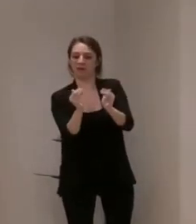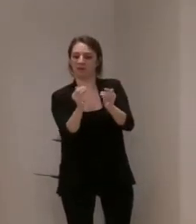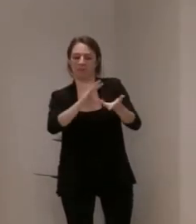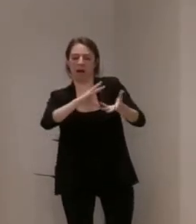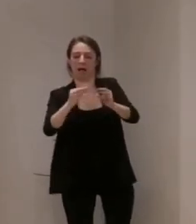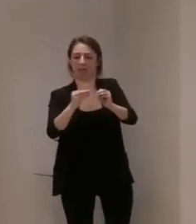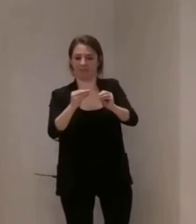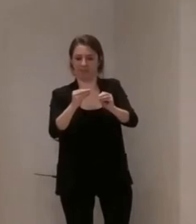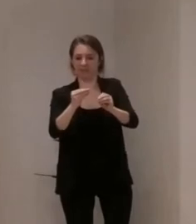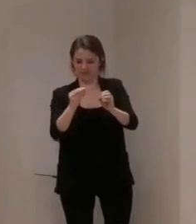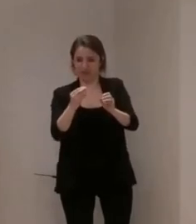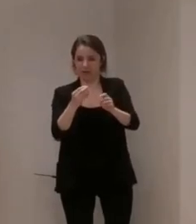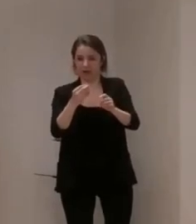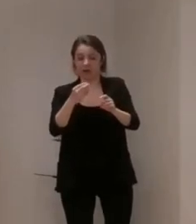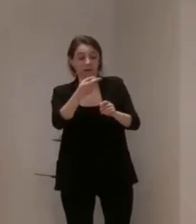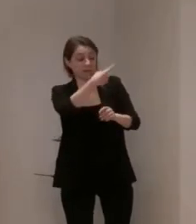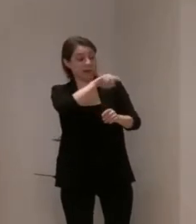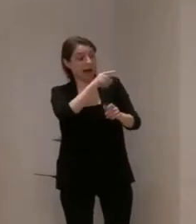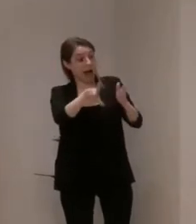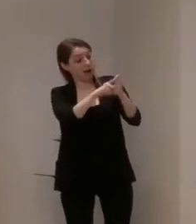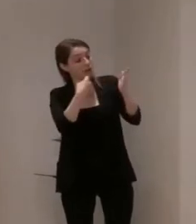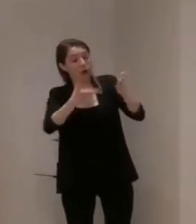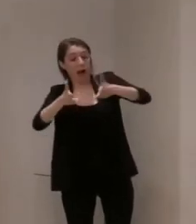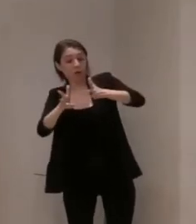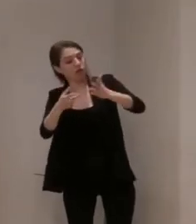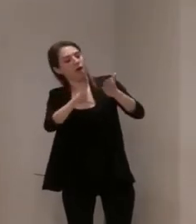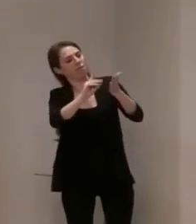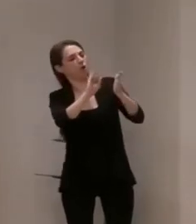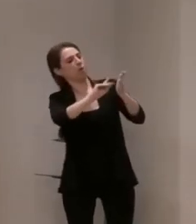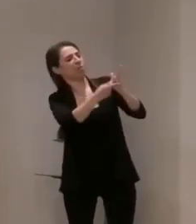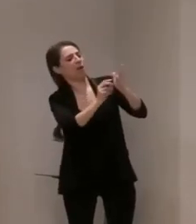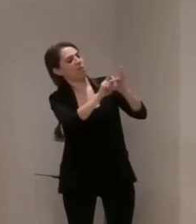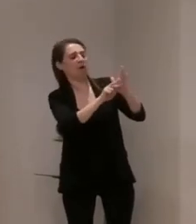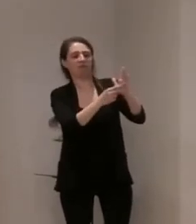activitats polítiques contra el règim, contra la unitat d'Espanya, etc.